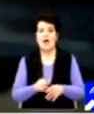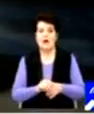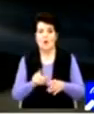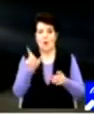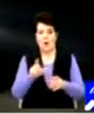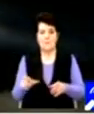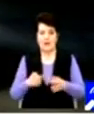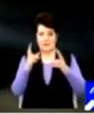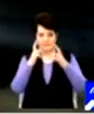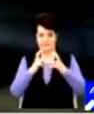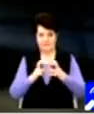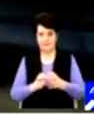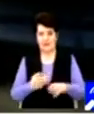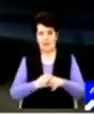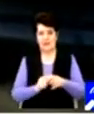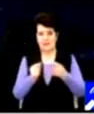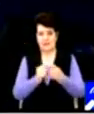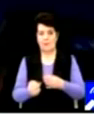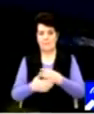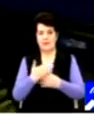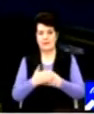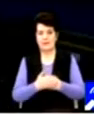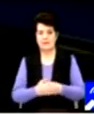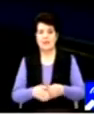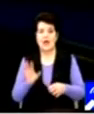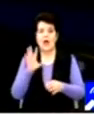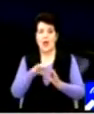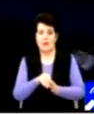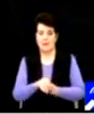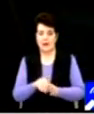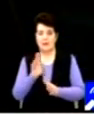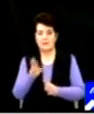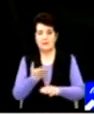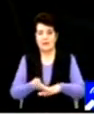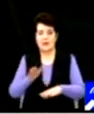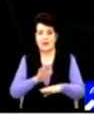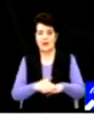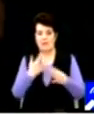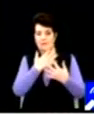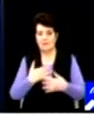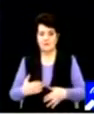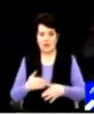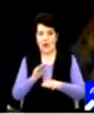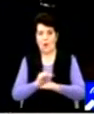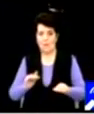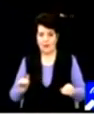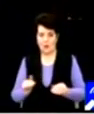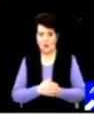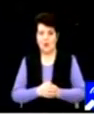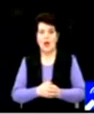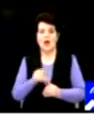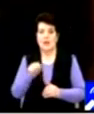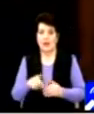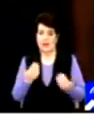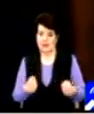au început o cercetare penală. Pedeapsa urmează să fie aplicată în funcție de gravitatea leziunilor provocate copilului. Iar